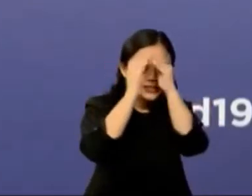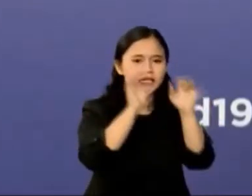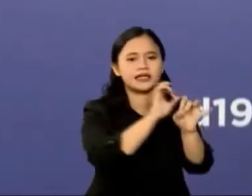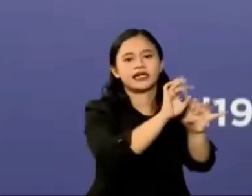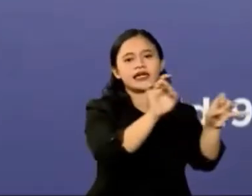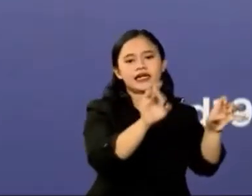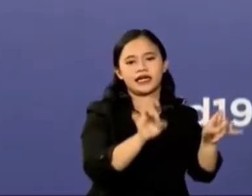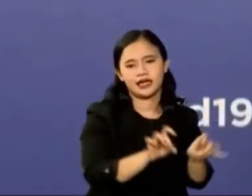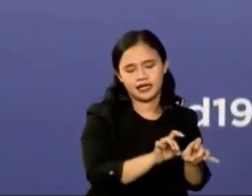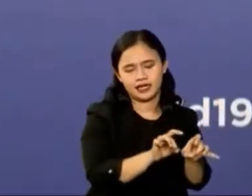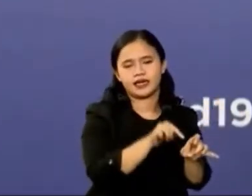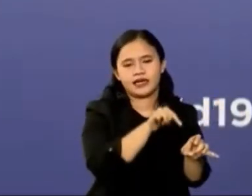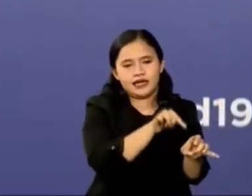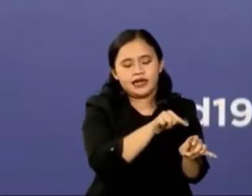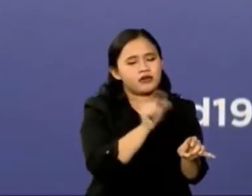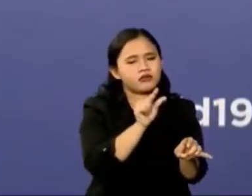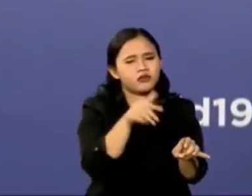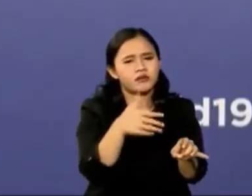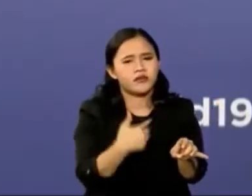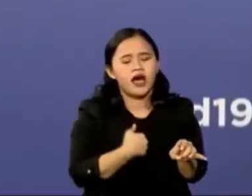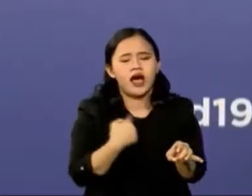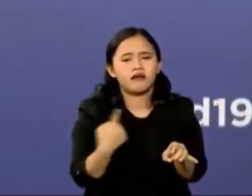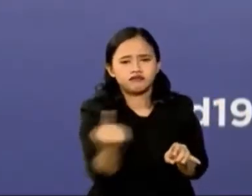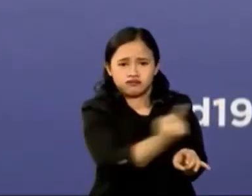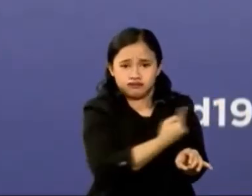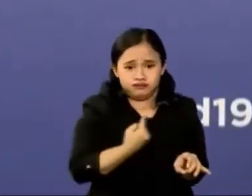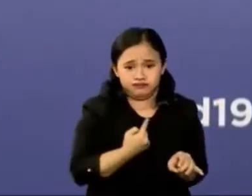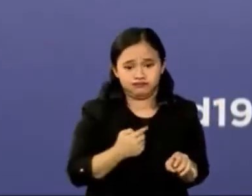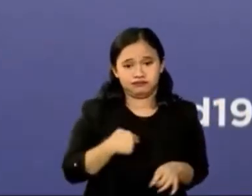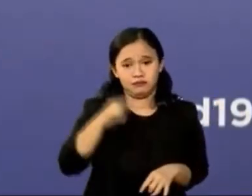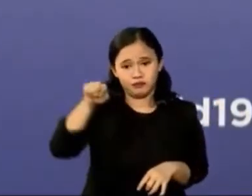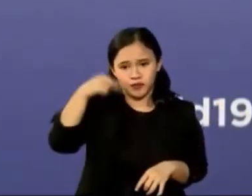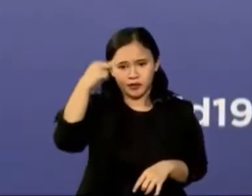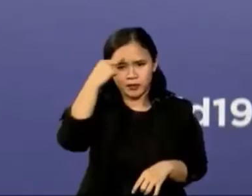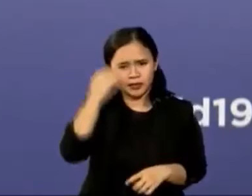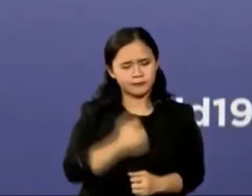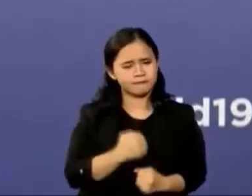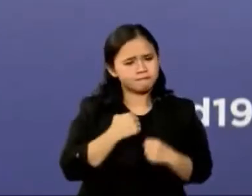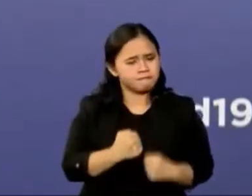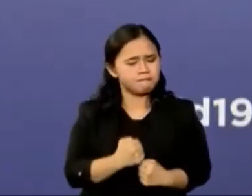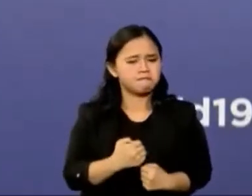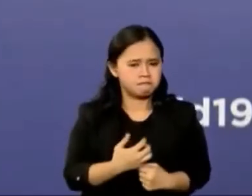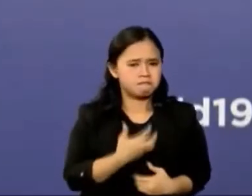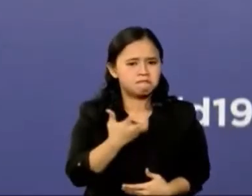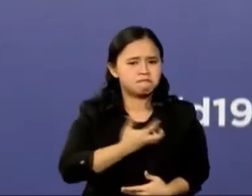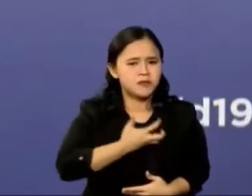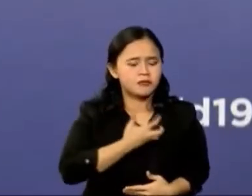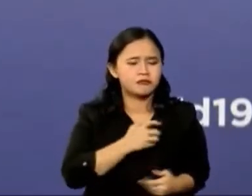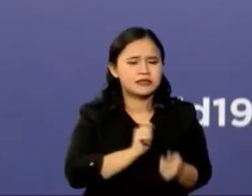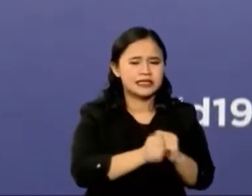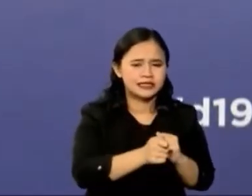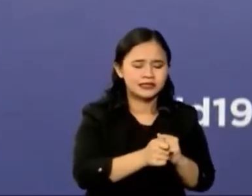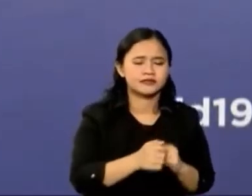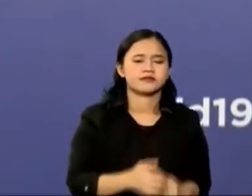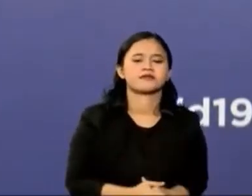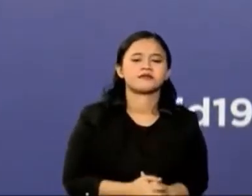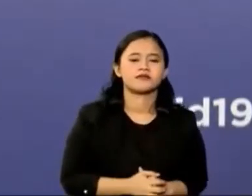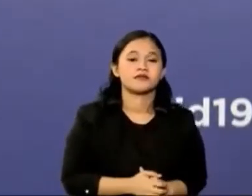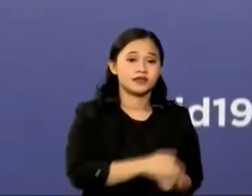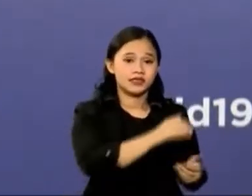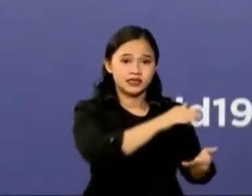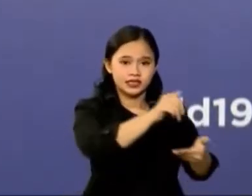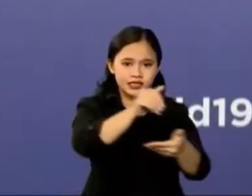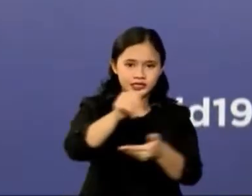seterusnya. Ini adalah gambaran bahwa kita telah bersungguh-sungguh di dalam melaksanakan pemeriksaan ini. Dari data yang